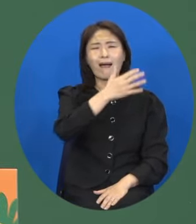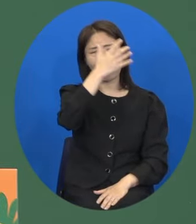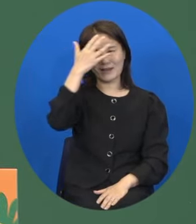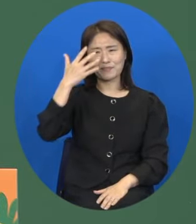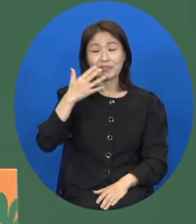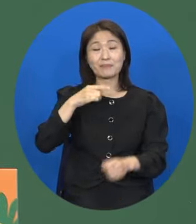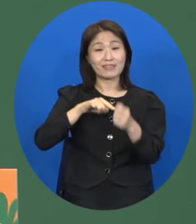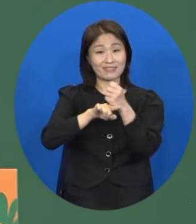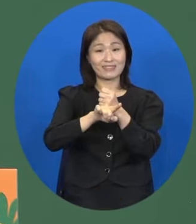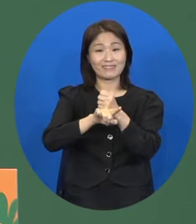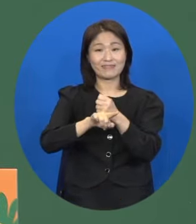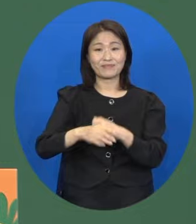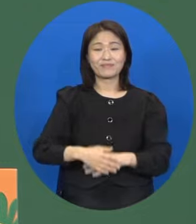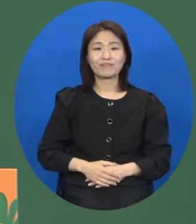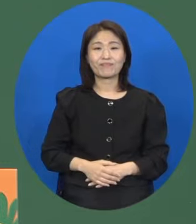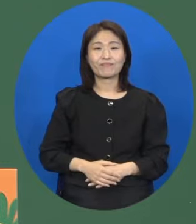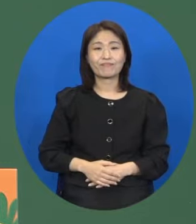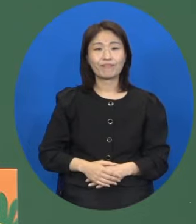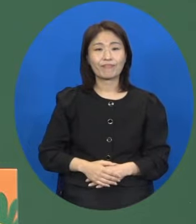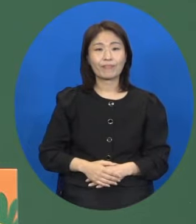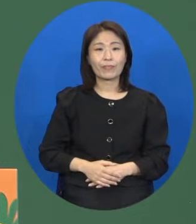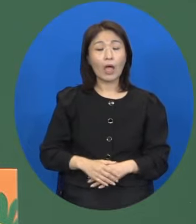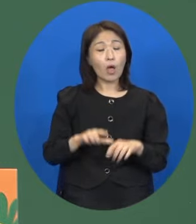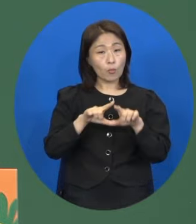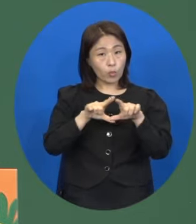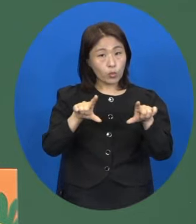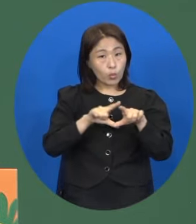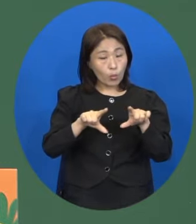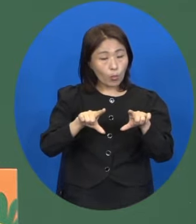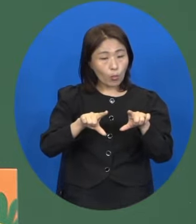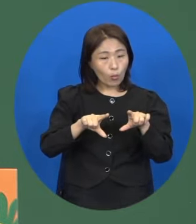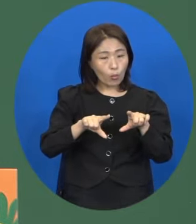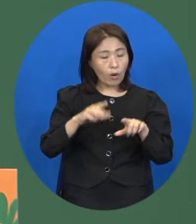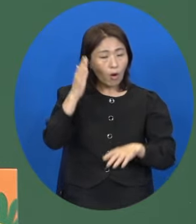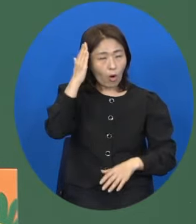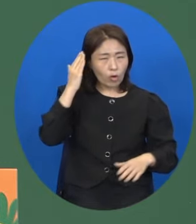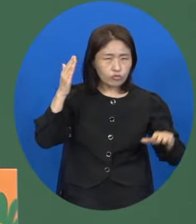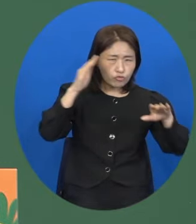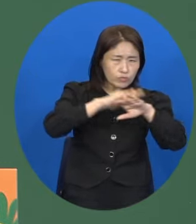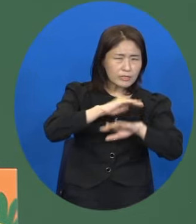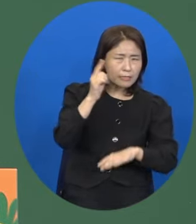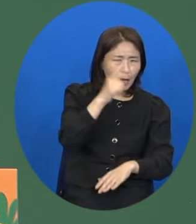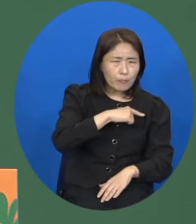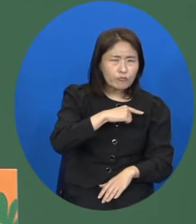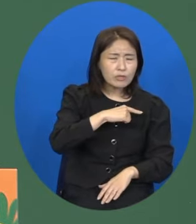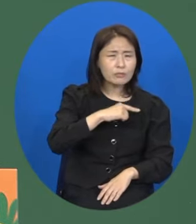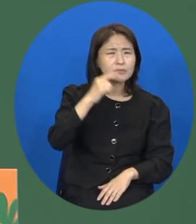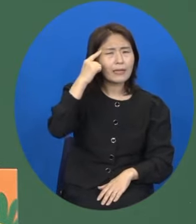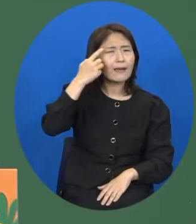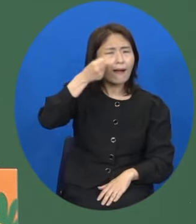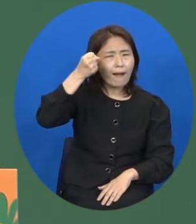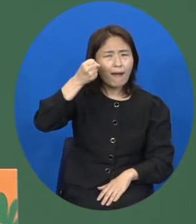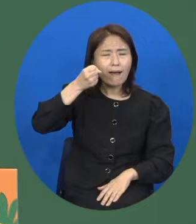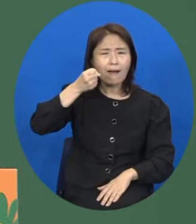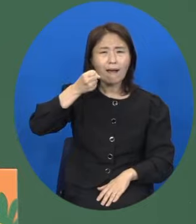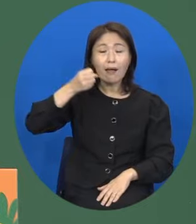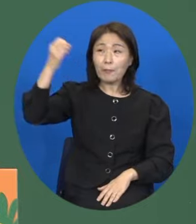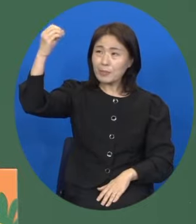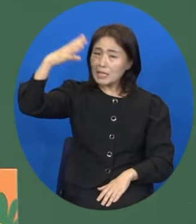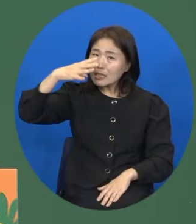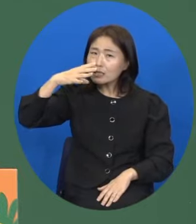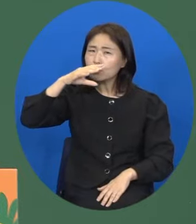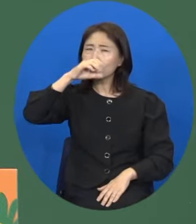되겠습니다. 우리는 보통 어둠은 악한 것, 좋지 않은 것, 빛은 좋은